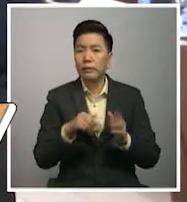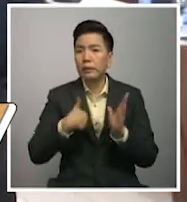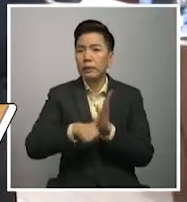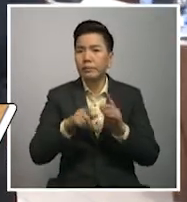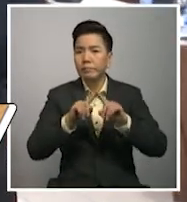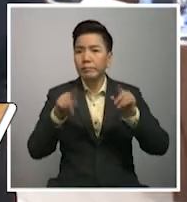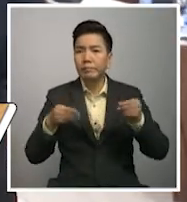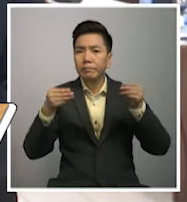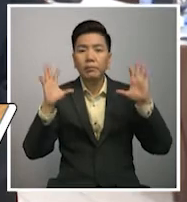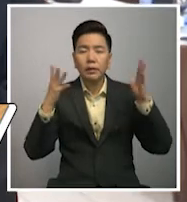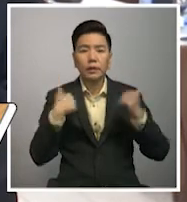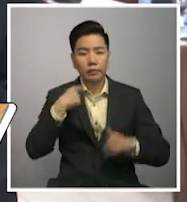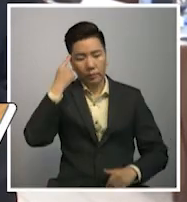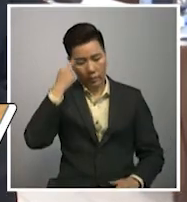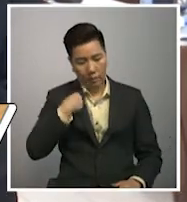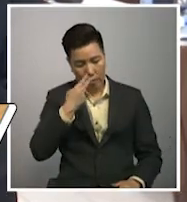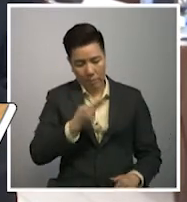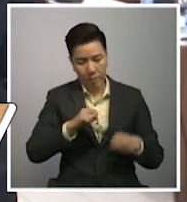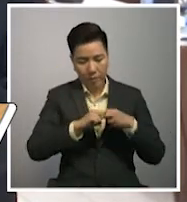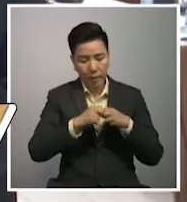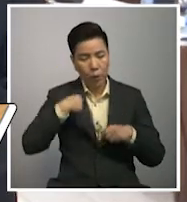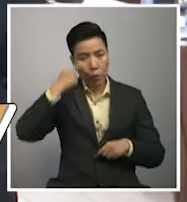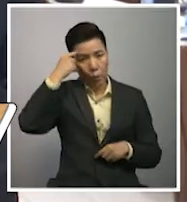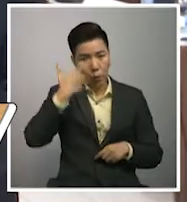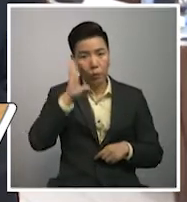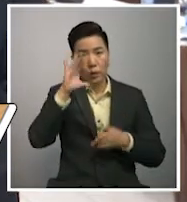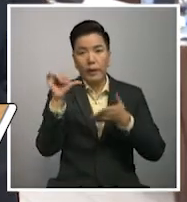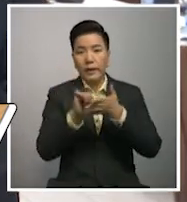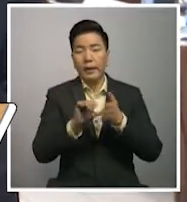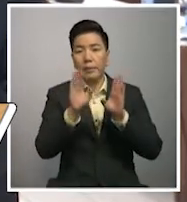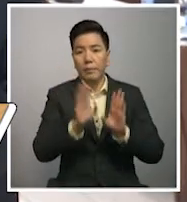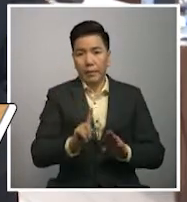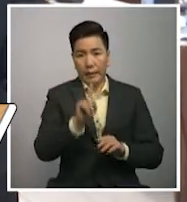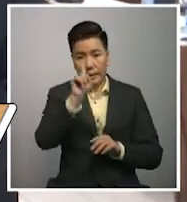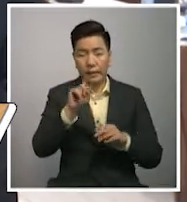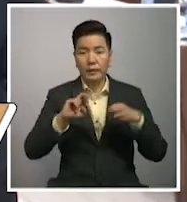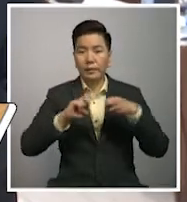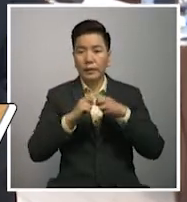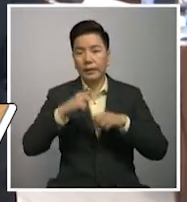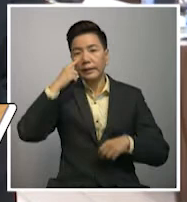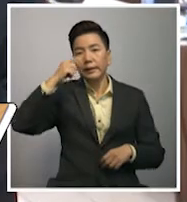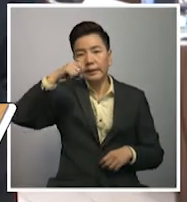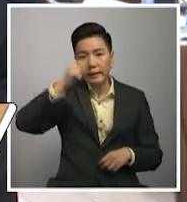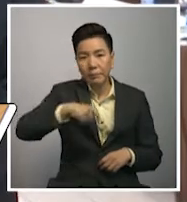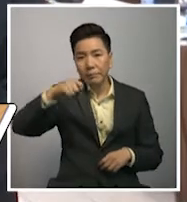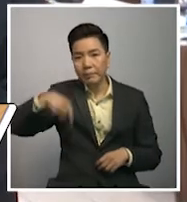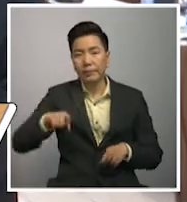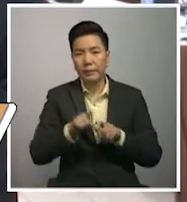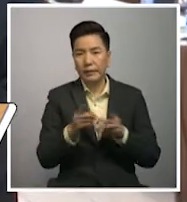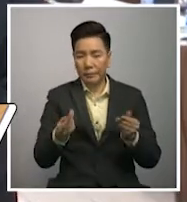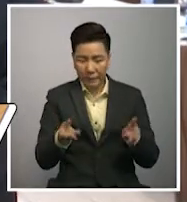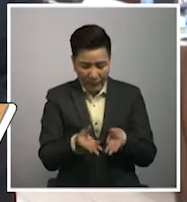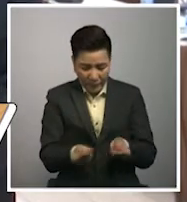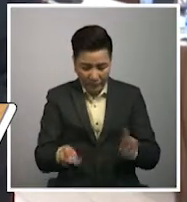าแล้วว่าเราจะแก้ไขอย่างไรโดยเฉพาะอย่างยิ่งปัญหาซ้ำซ้อนก็มีมากที่ดินซ้ำซ้อน